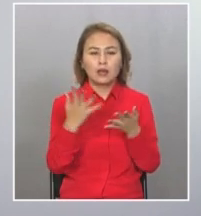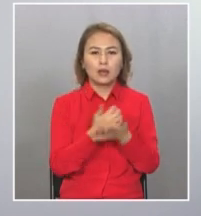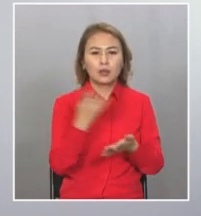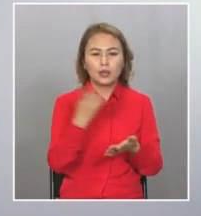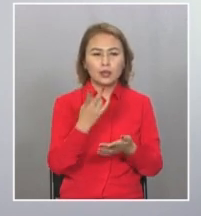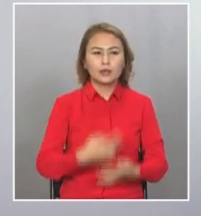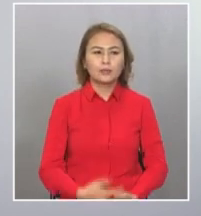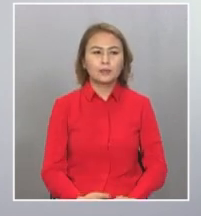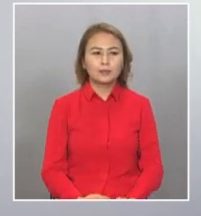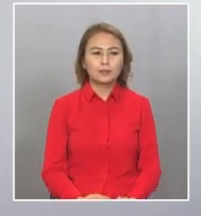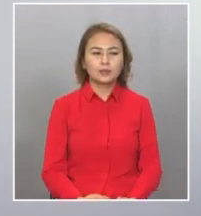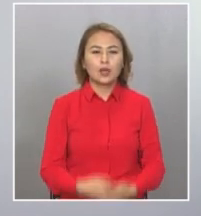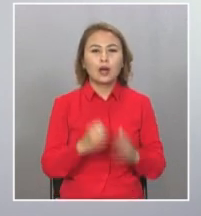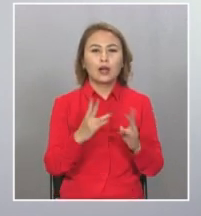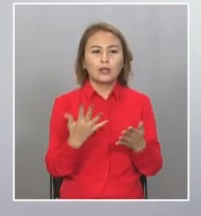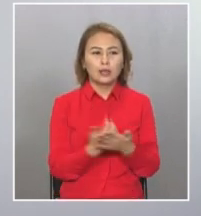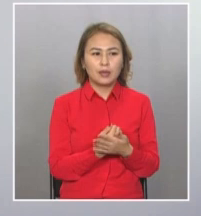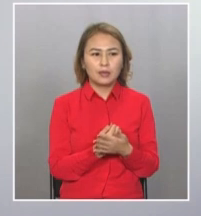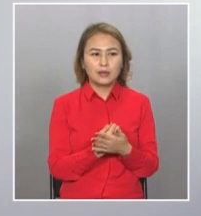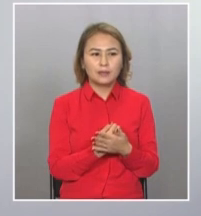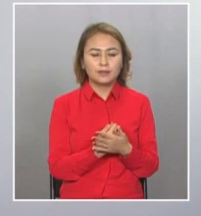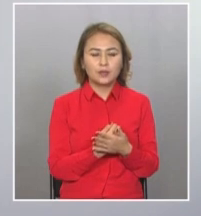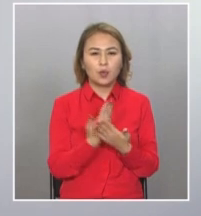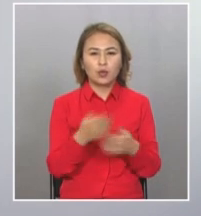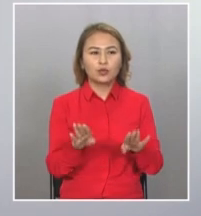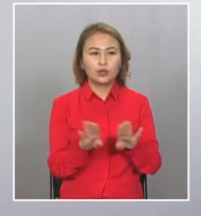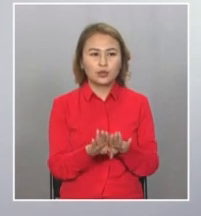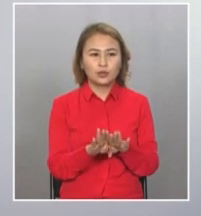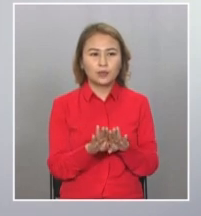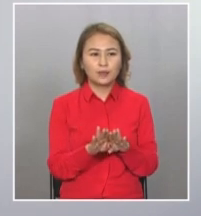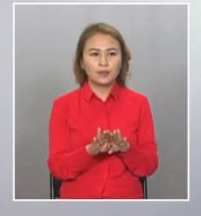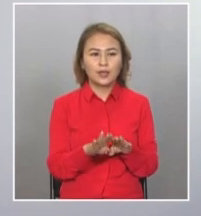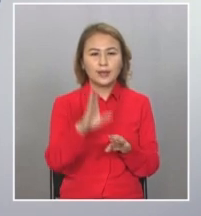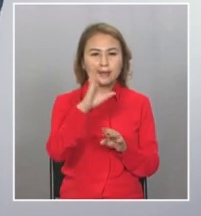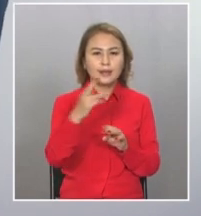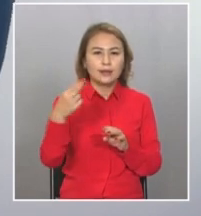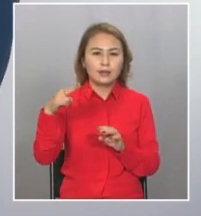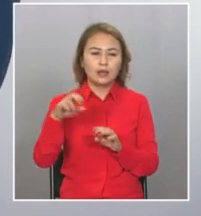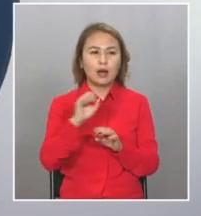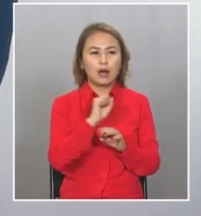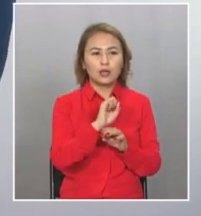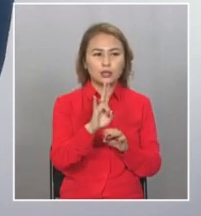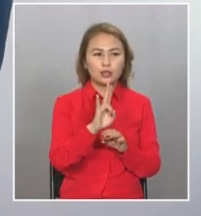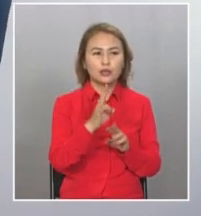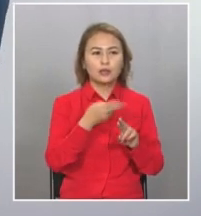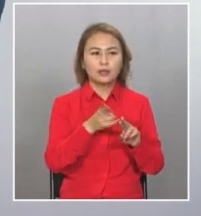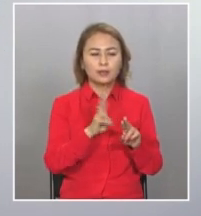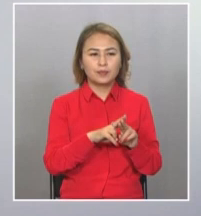керек. Енді оны қалай табамыз? Ол үшін жерде Ц-Д-H тік бұрышты үш